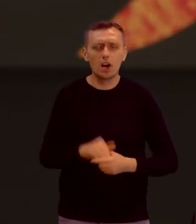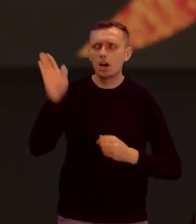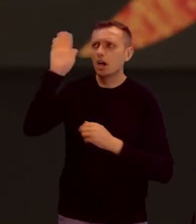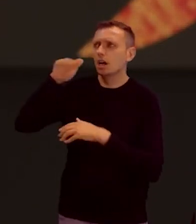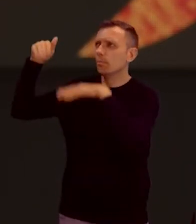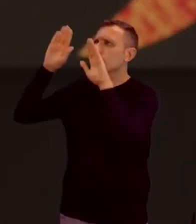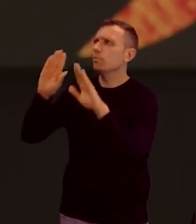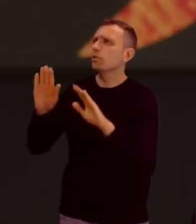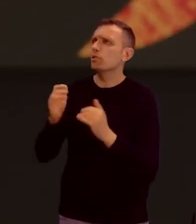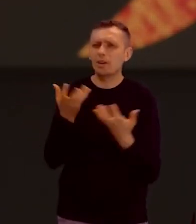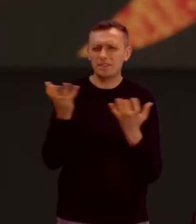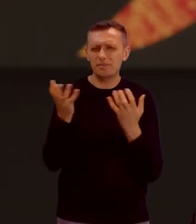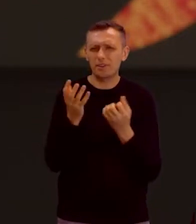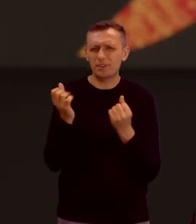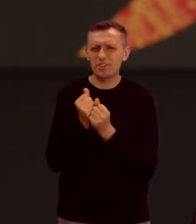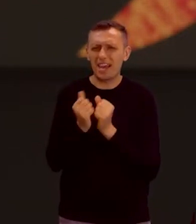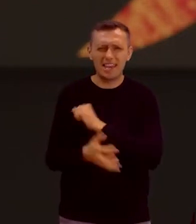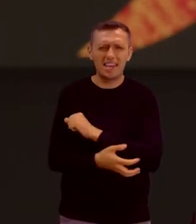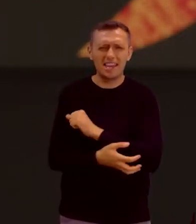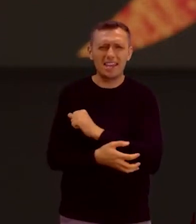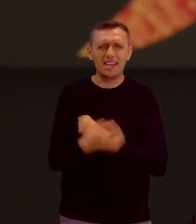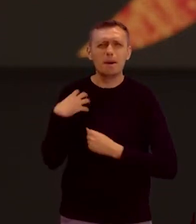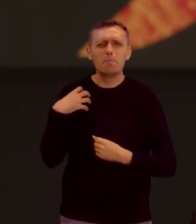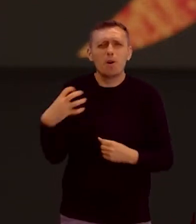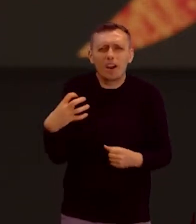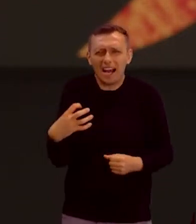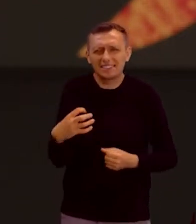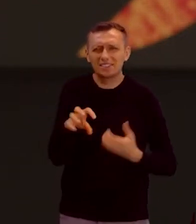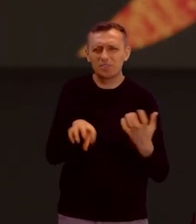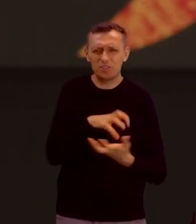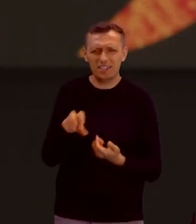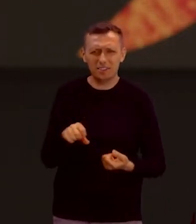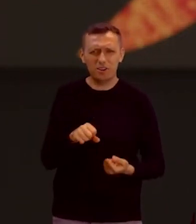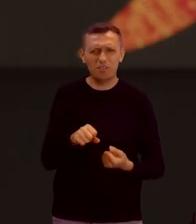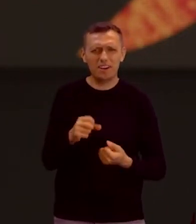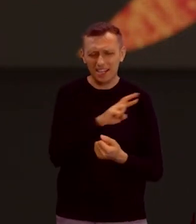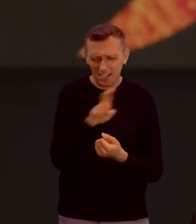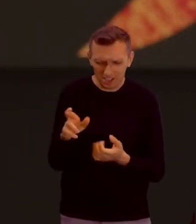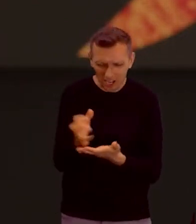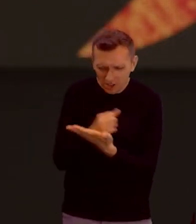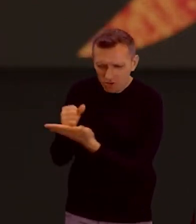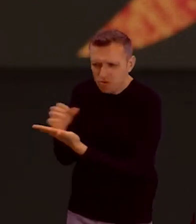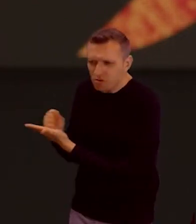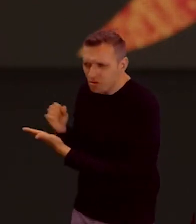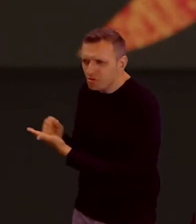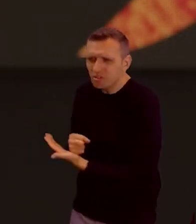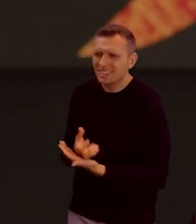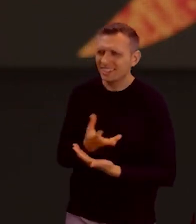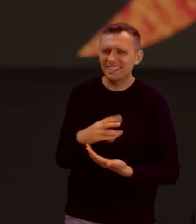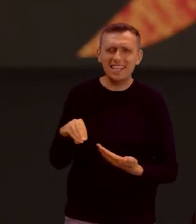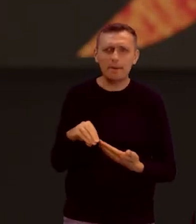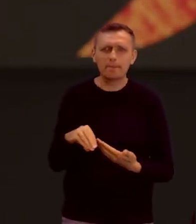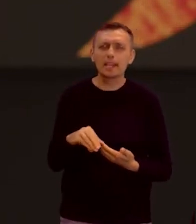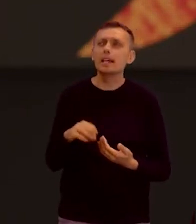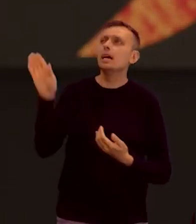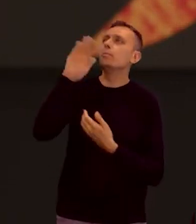bogactwie światowym czy gromadzeniu rzeczy, ale błogosławieństwo Boże widać w szczęśliwej rodzinie, która zbiera